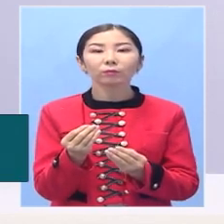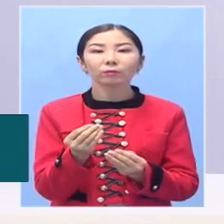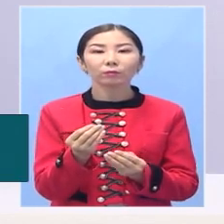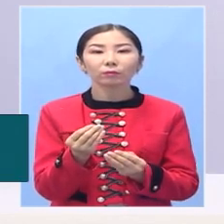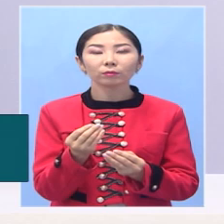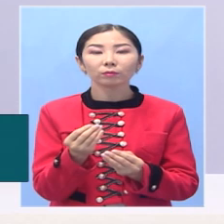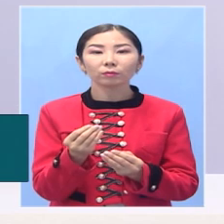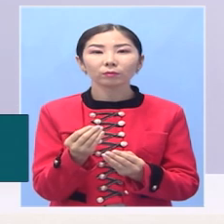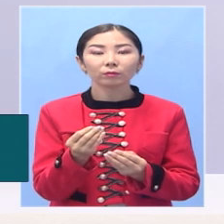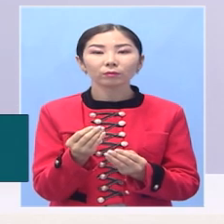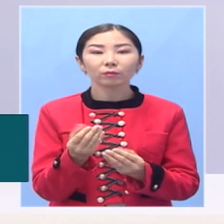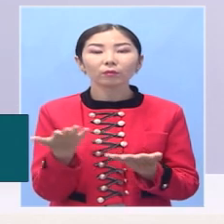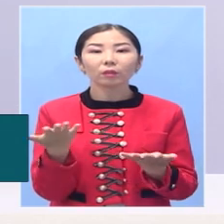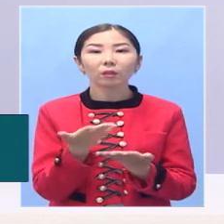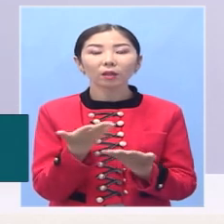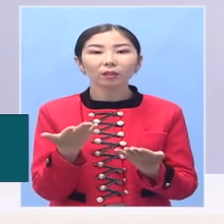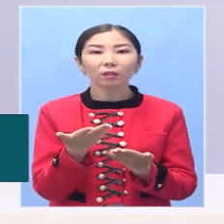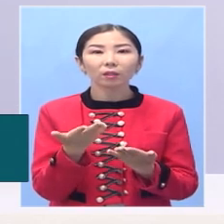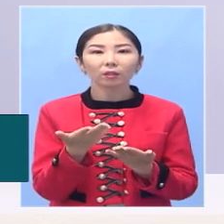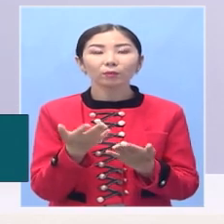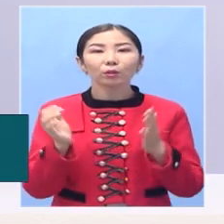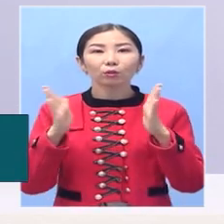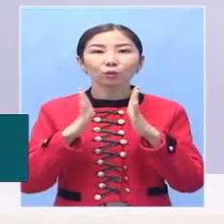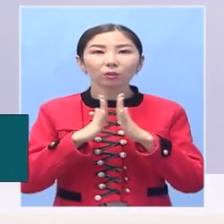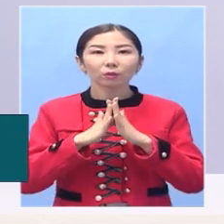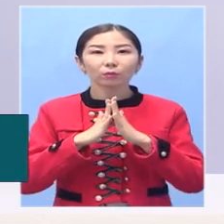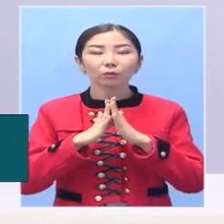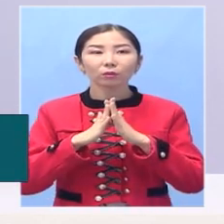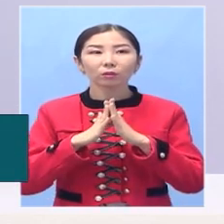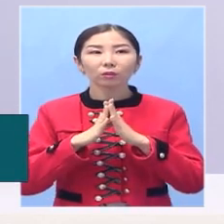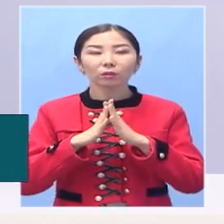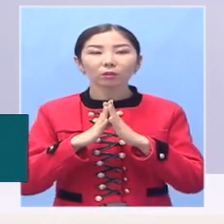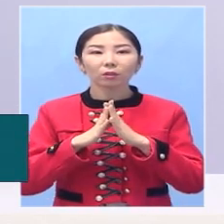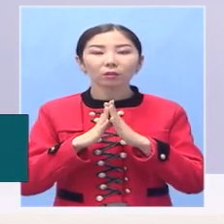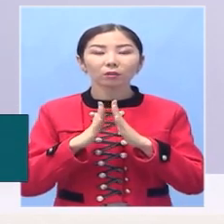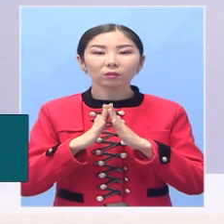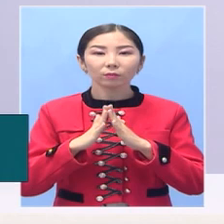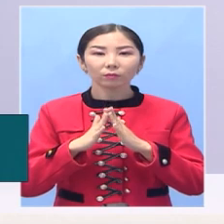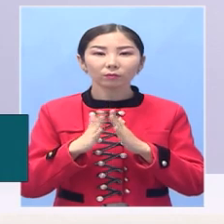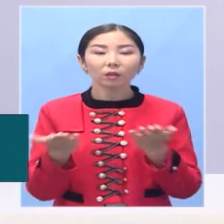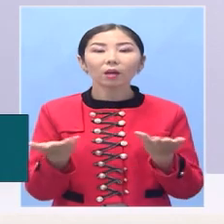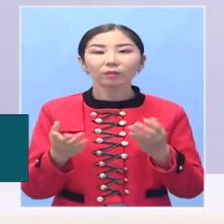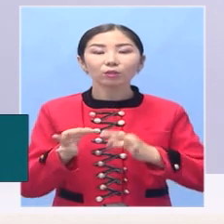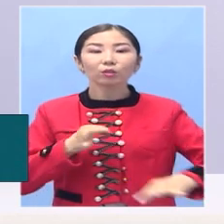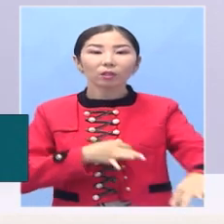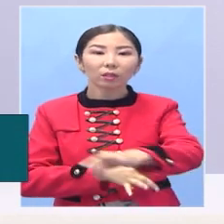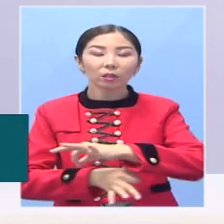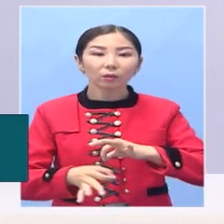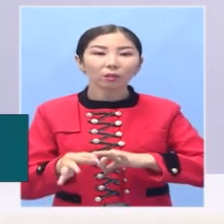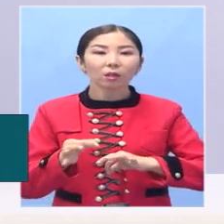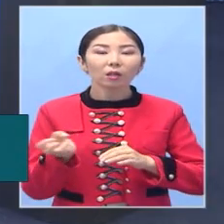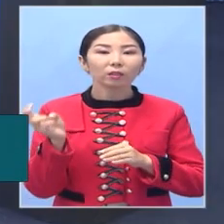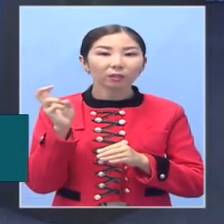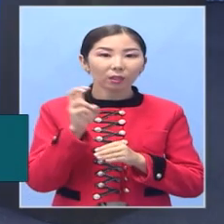тұр. Ол қандай мендігі тұрғын үй коммуналдық шаруашылық тарапынан қандай шара алынып жатыр, келіп жатқан бір адам жоқ